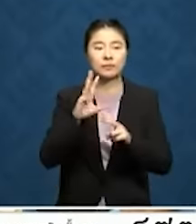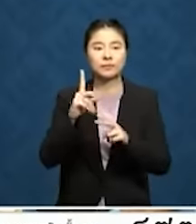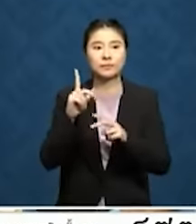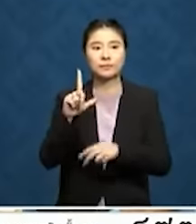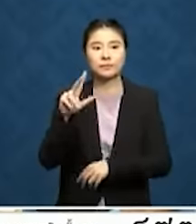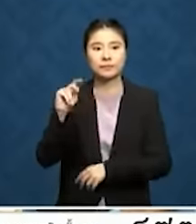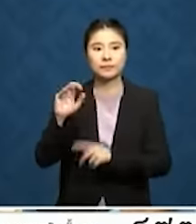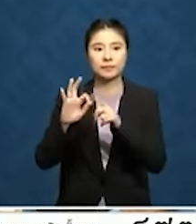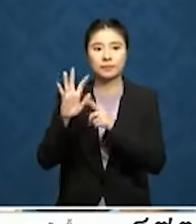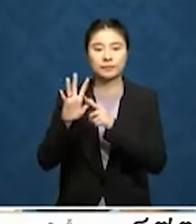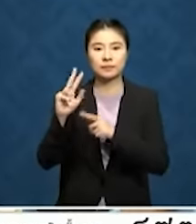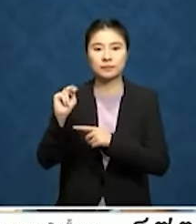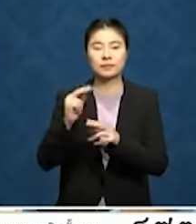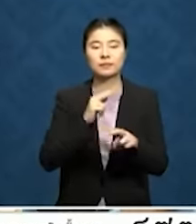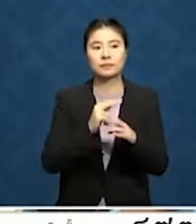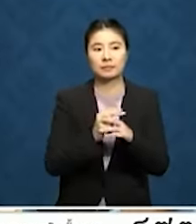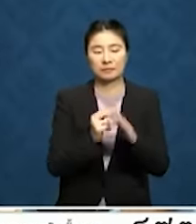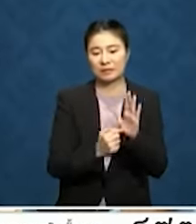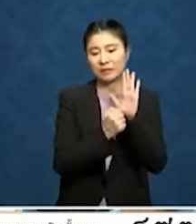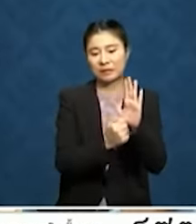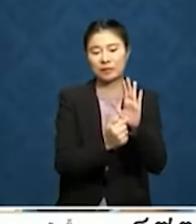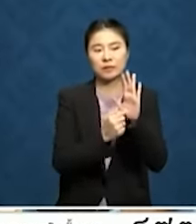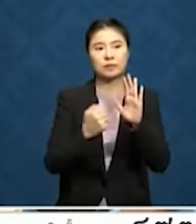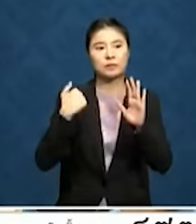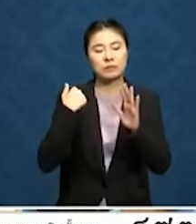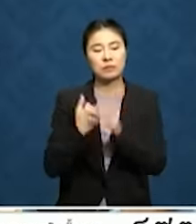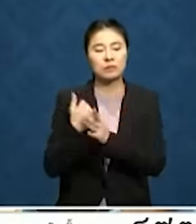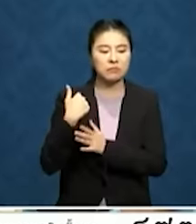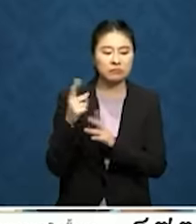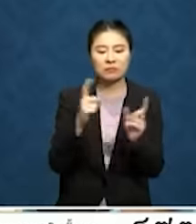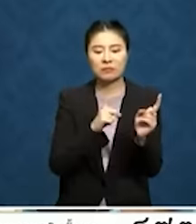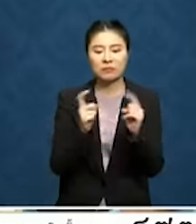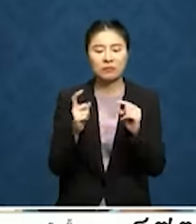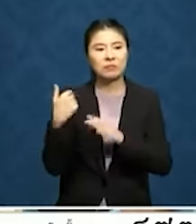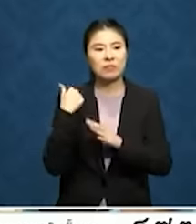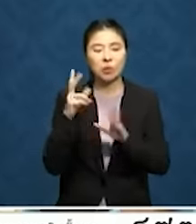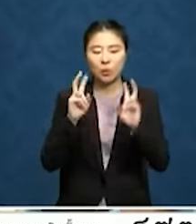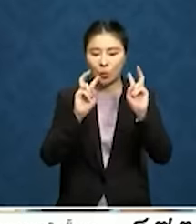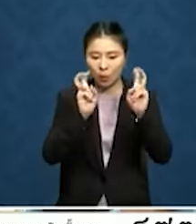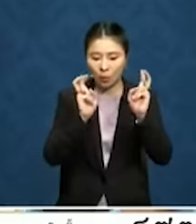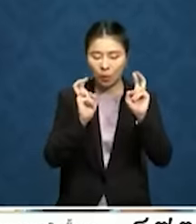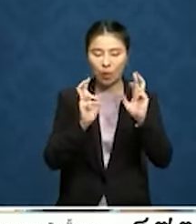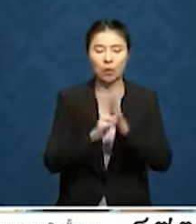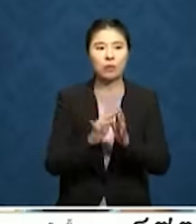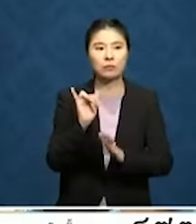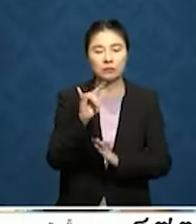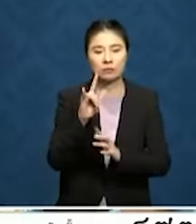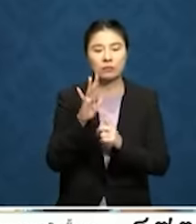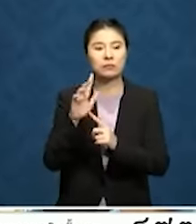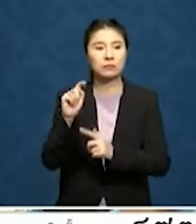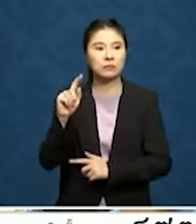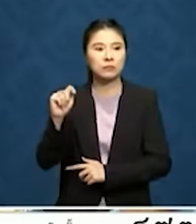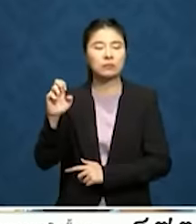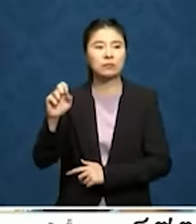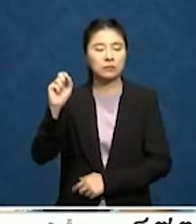านเป็นคนเสนอแล้วก็มีการถกกันว่าใช่ยัตติหรือไม่นะครับใช่ยัตติหรือไม่แล้วก็